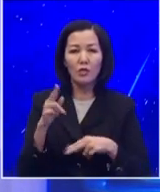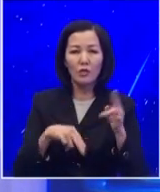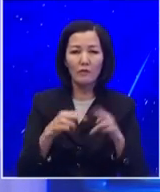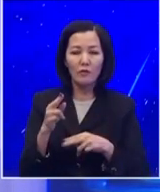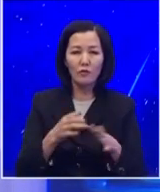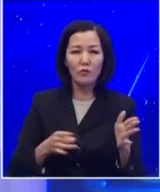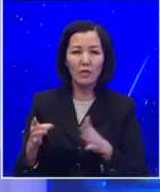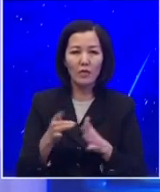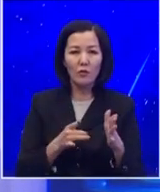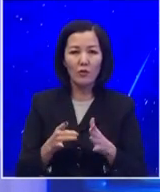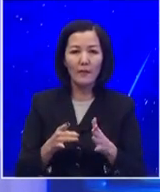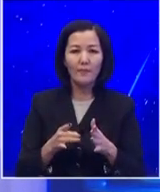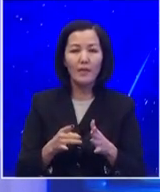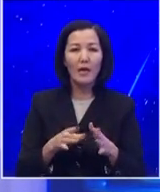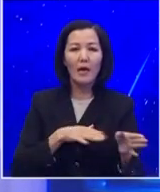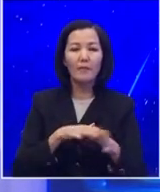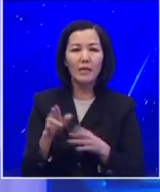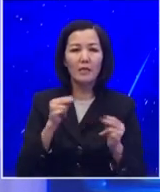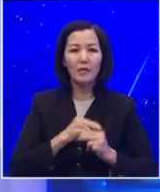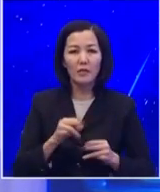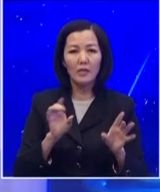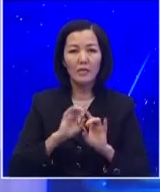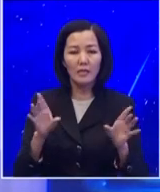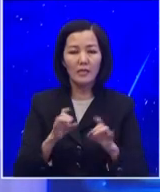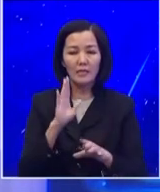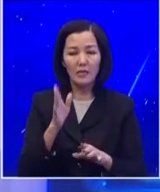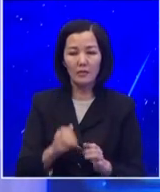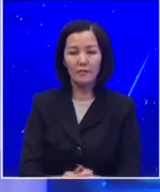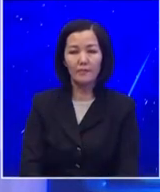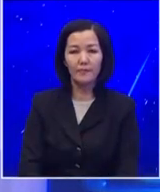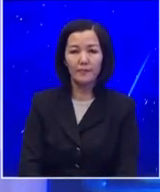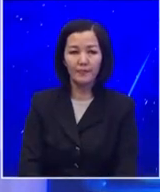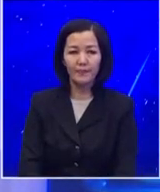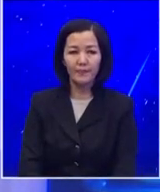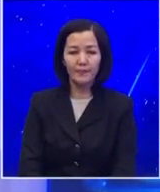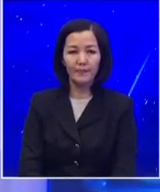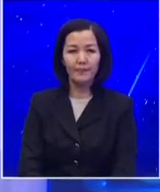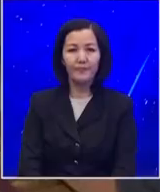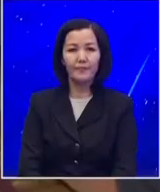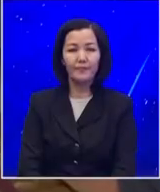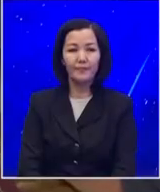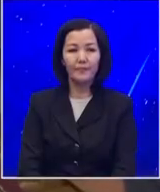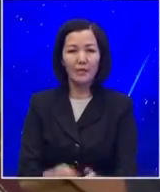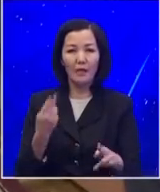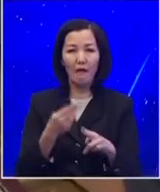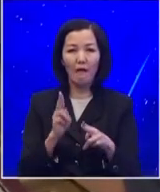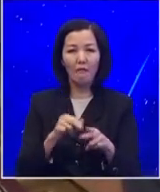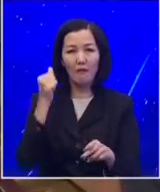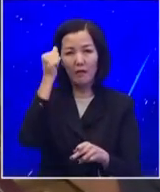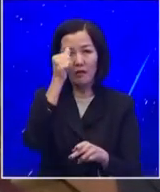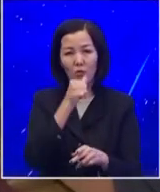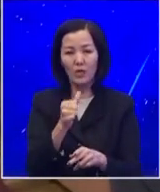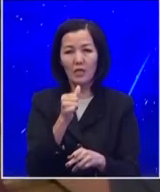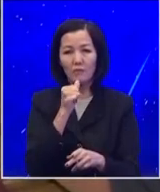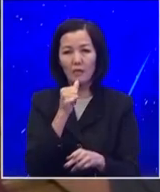улучшению инфраструктуры региона. О проделанной работе расскажет Ануар Амангельдинов. Этот год стал испытанием для